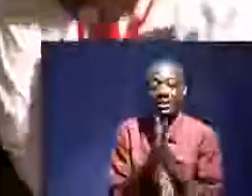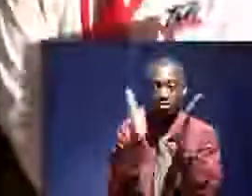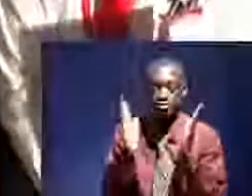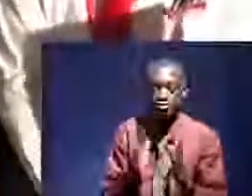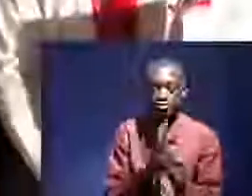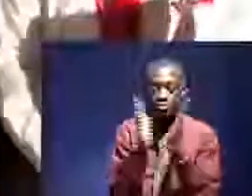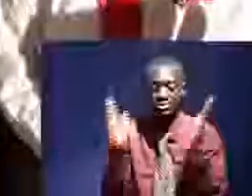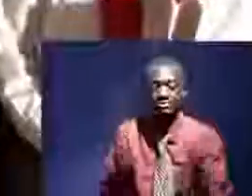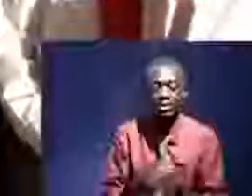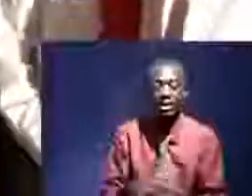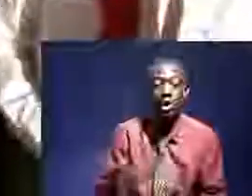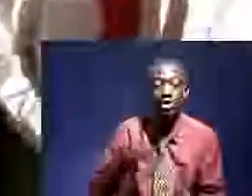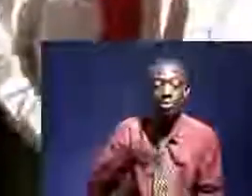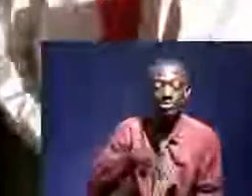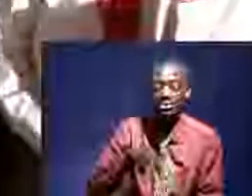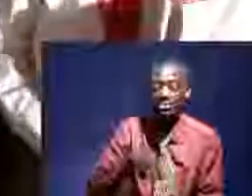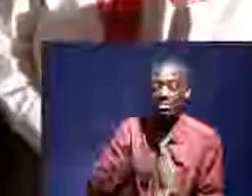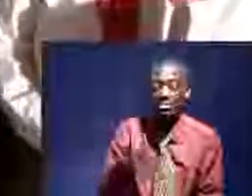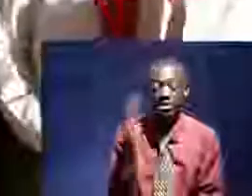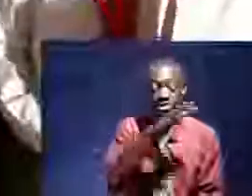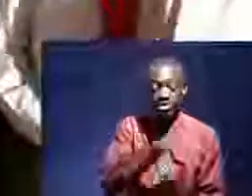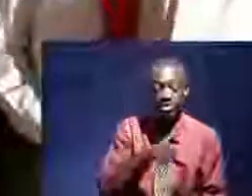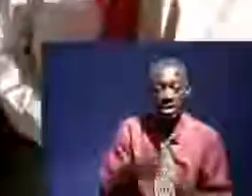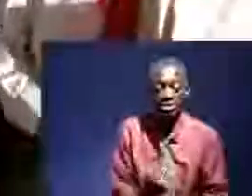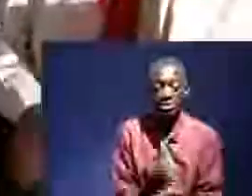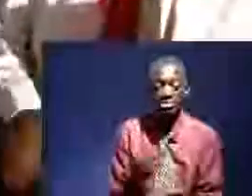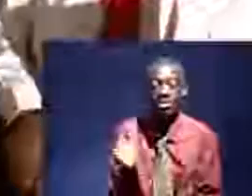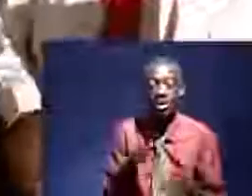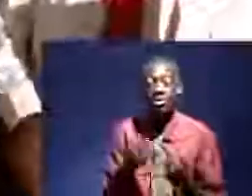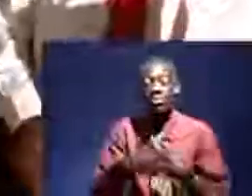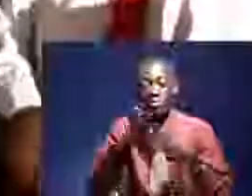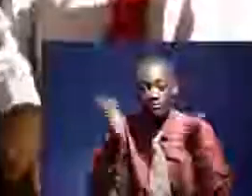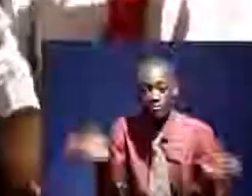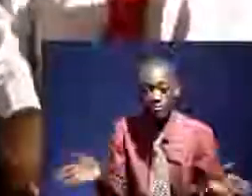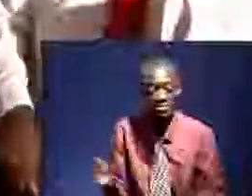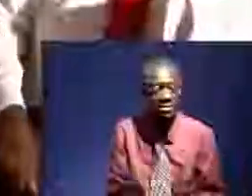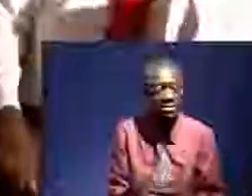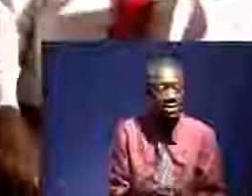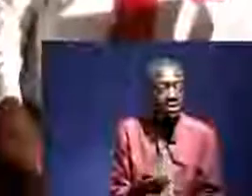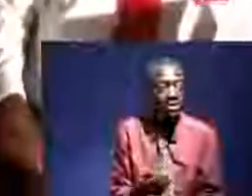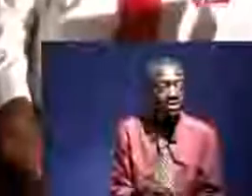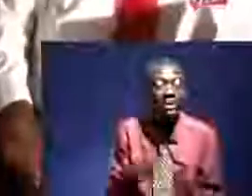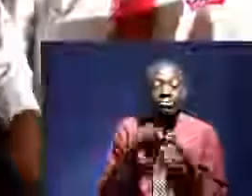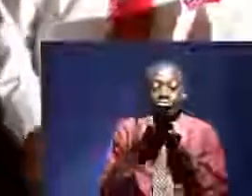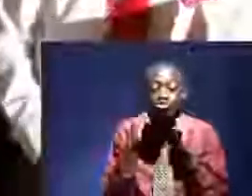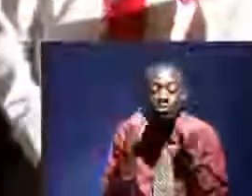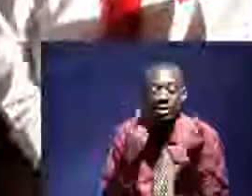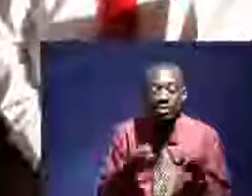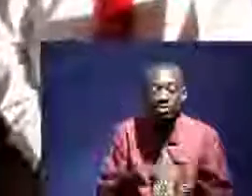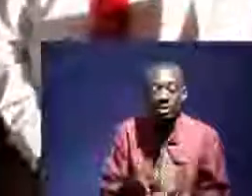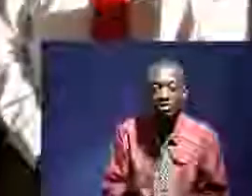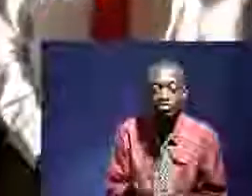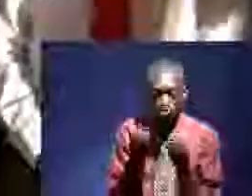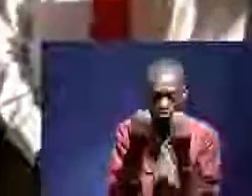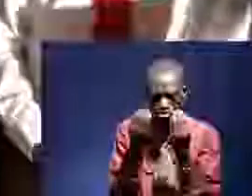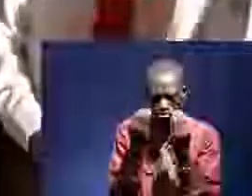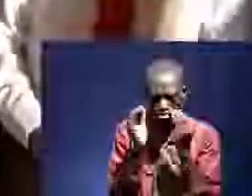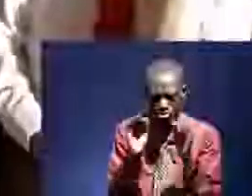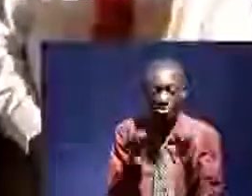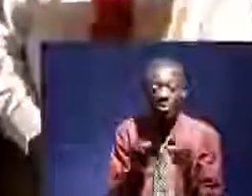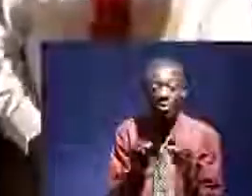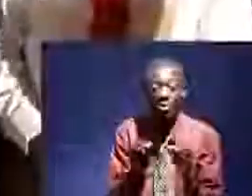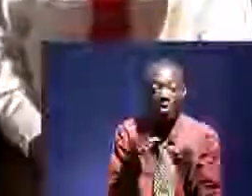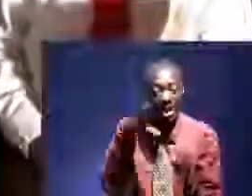Amen. Tunaposimama jioni leo kwa ajili ya wimbo wa ufunguzi, Pastor Mchome tujulishe pengine somo la leo linasemaje